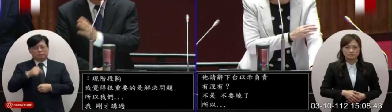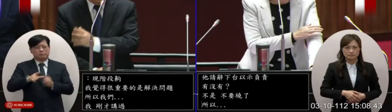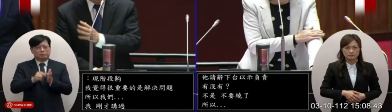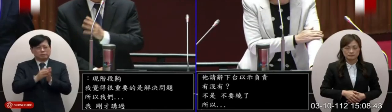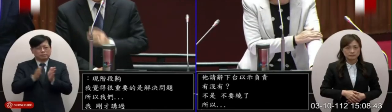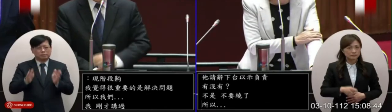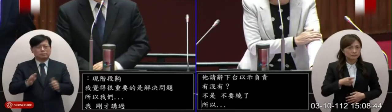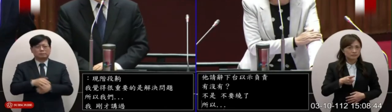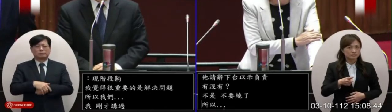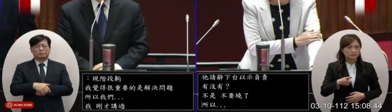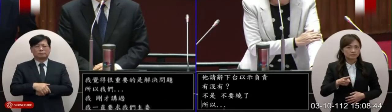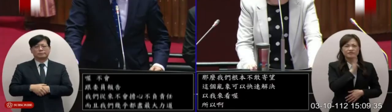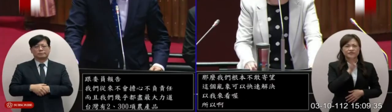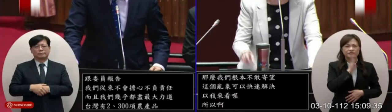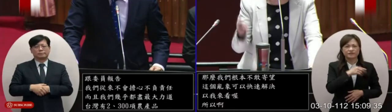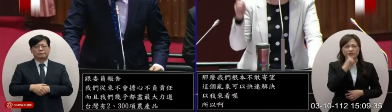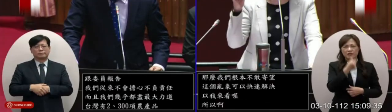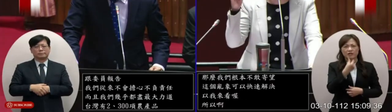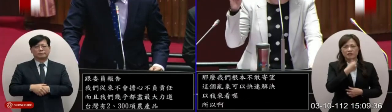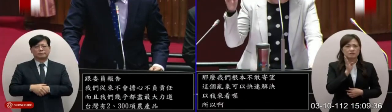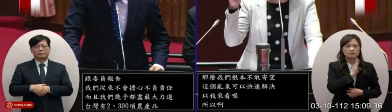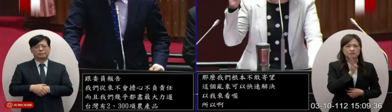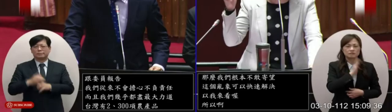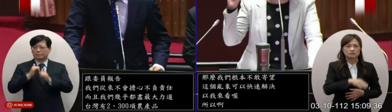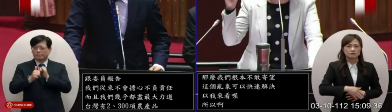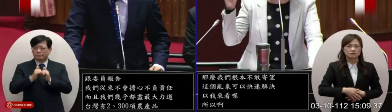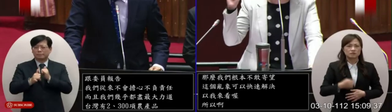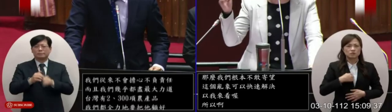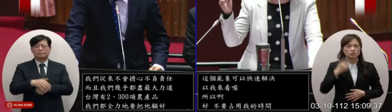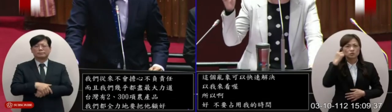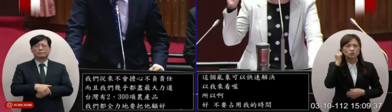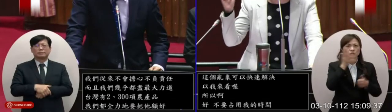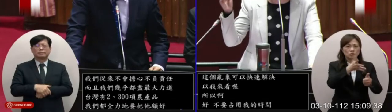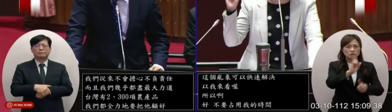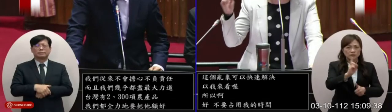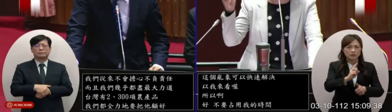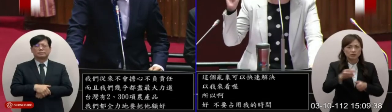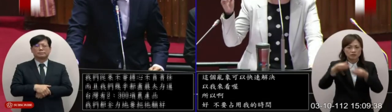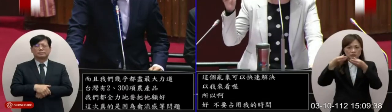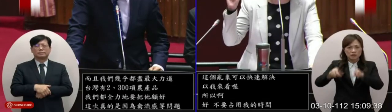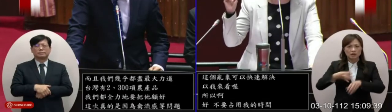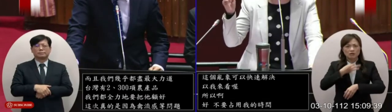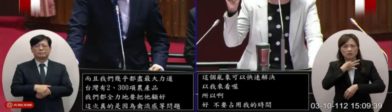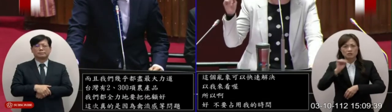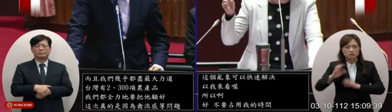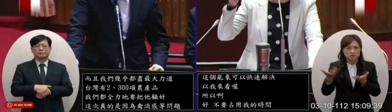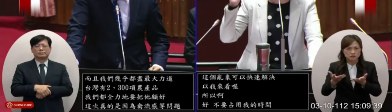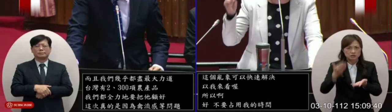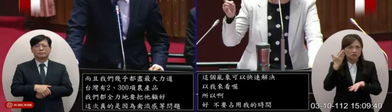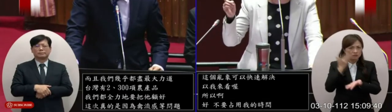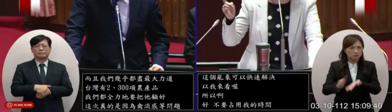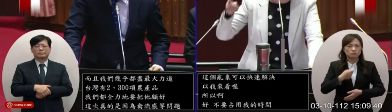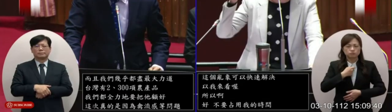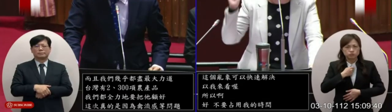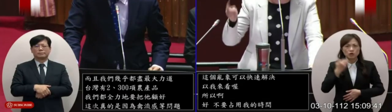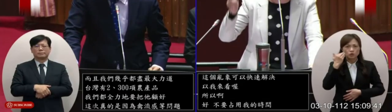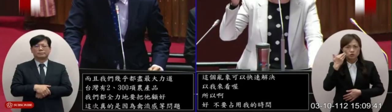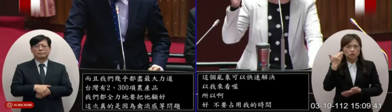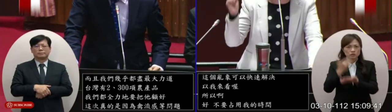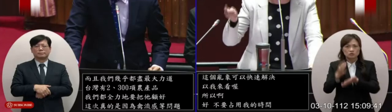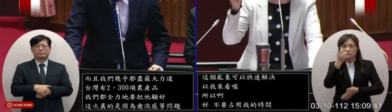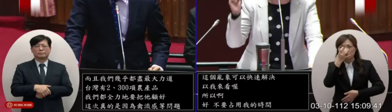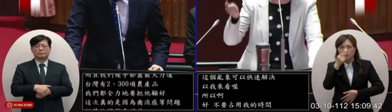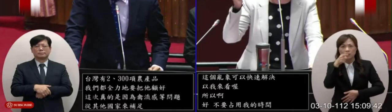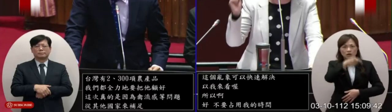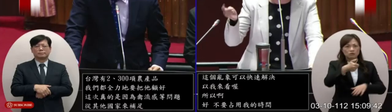阶段， 所以他要坚守岗位。我只是要，我只是要鸡蛋缺蛋能够解决，解决不了就应